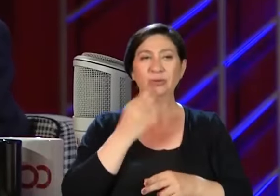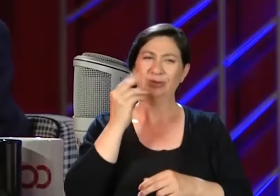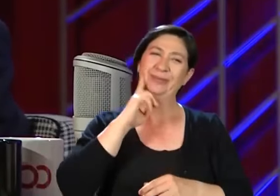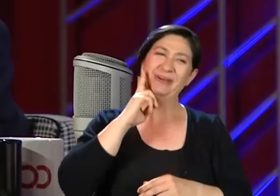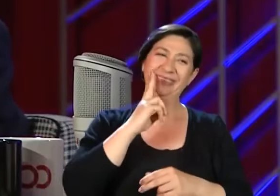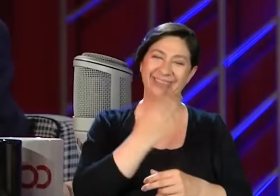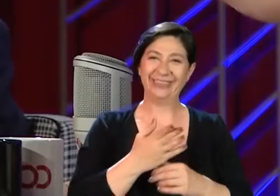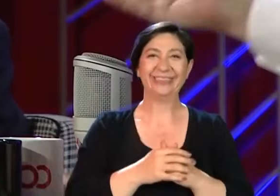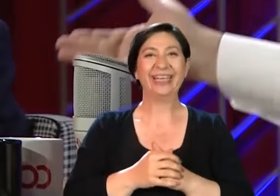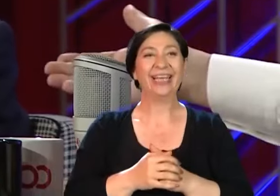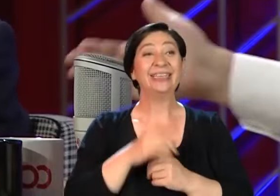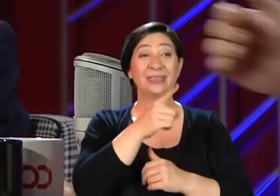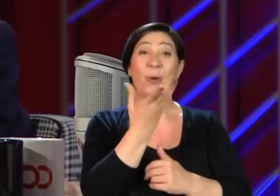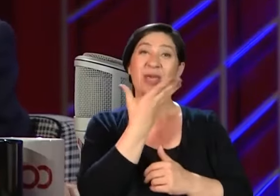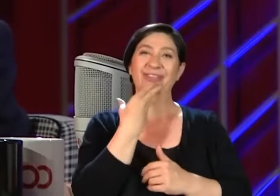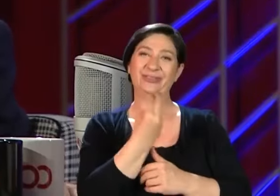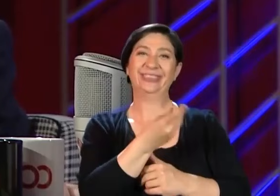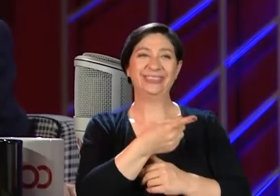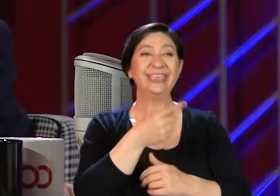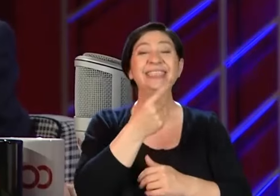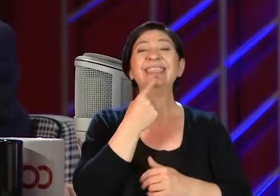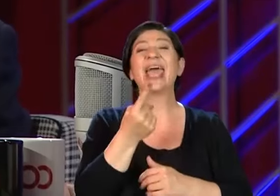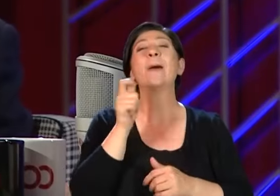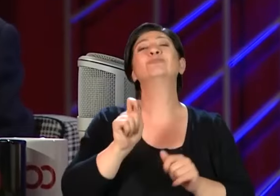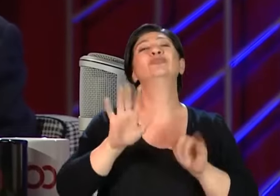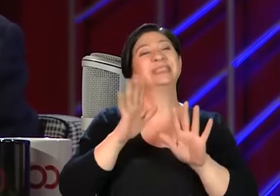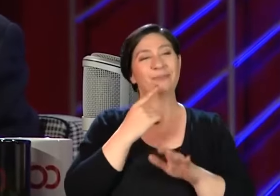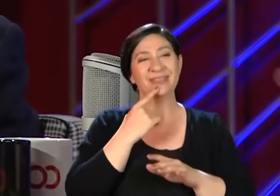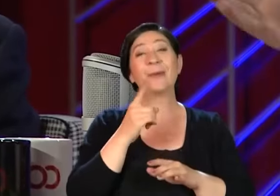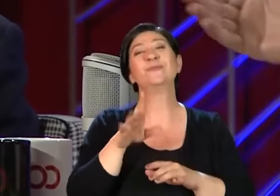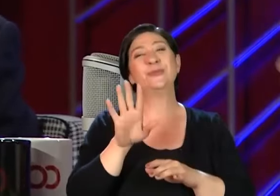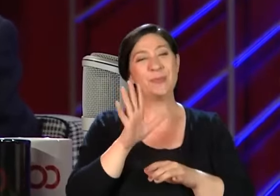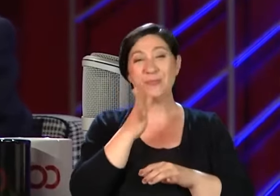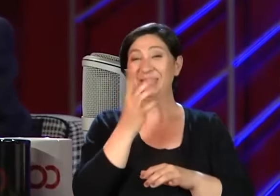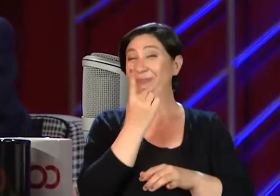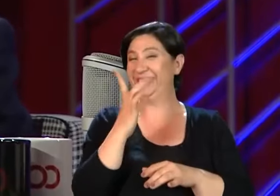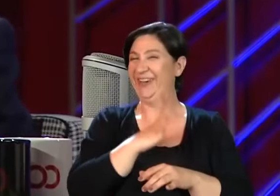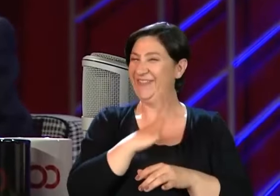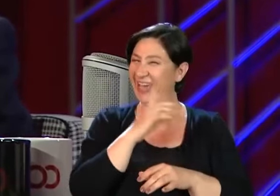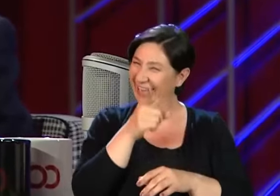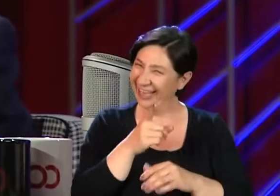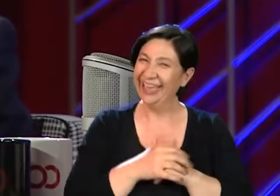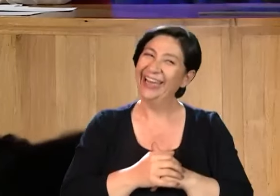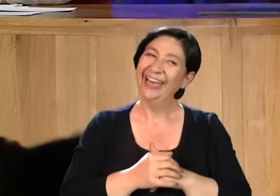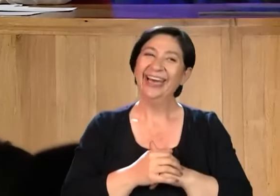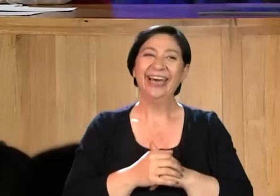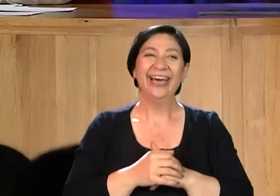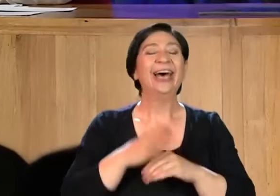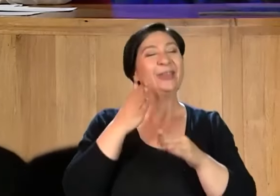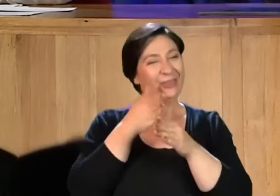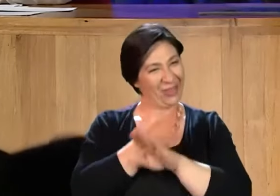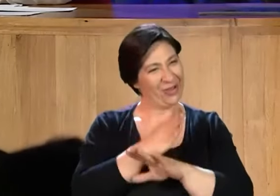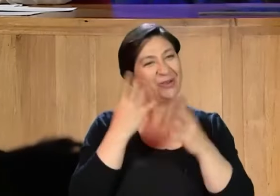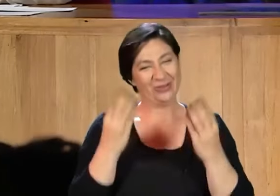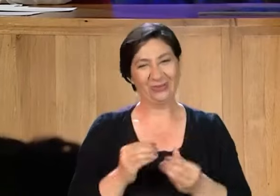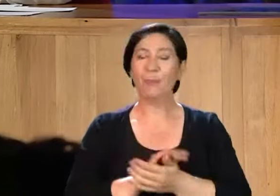zaman size o yakışır. Sizin dediğinizi yapmayayım diyeceğim demiyorum. Bildiğiniz bir doğru. Şey vardır. Peki. Doğruluk olsun.